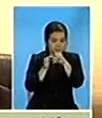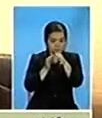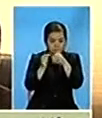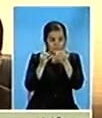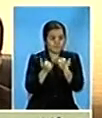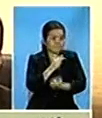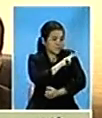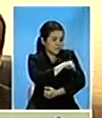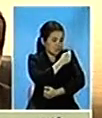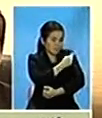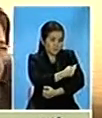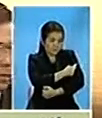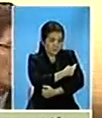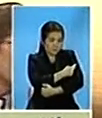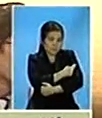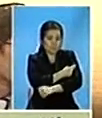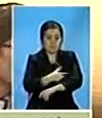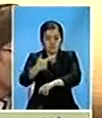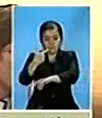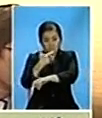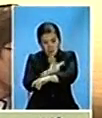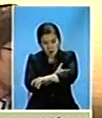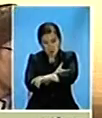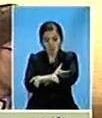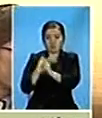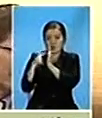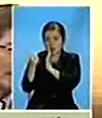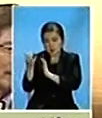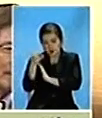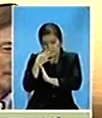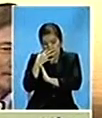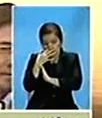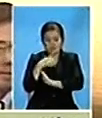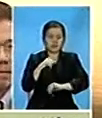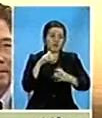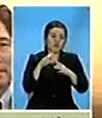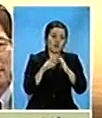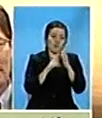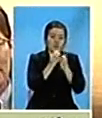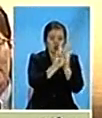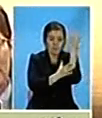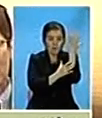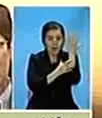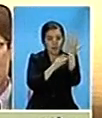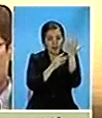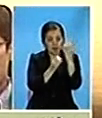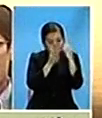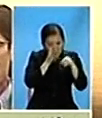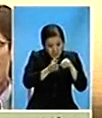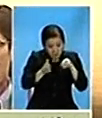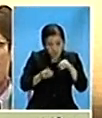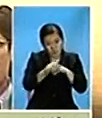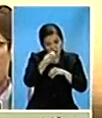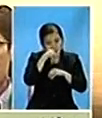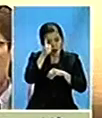แพทย์แผนไทยประยุกต์เนี่ยมีการประยุกต์เอาของไปใช้เยอะถ้าออกมาจากพรบประกอบโรคศิลปะอะไรที่อนุญาตอยู่แล้